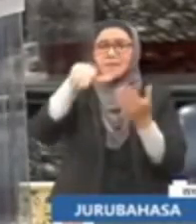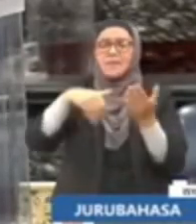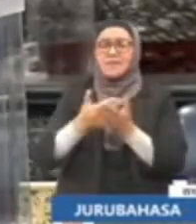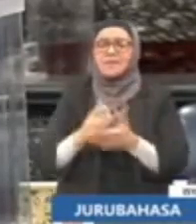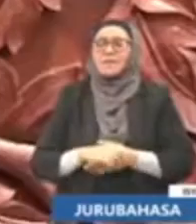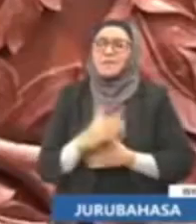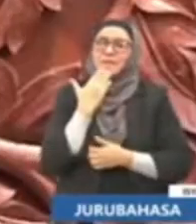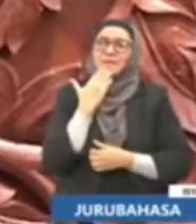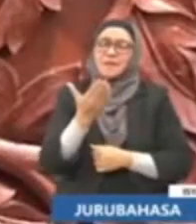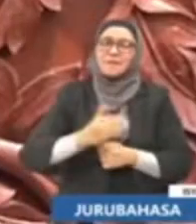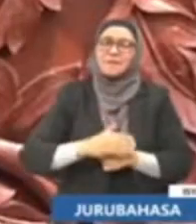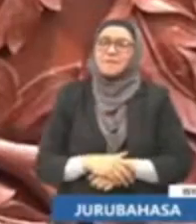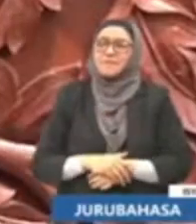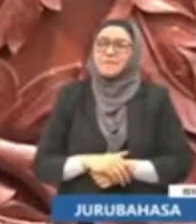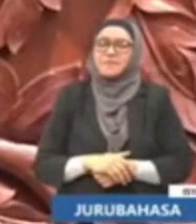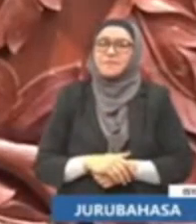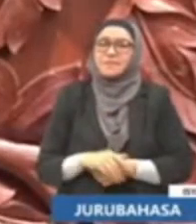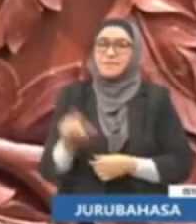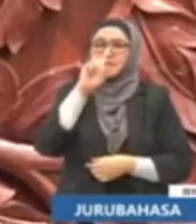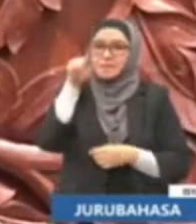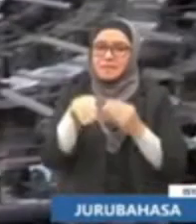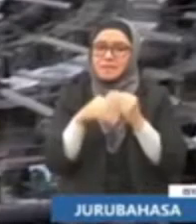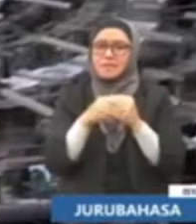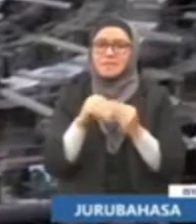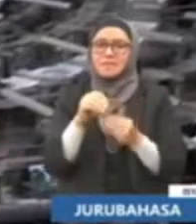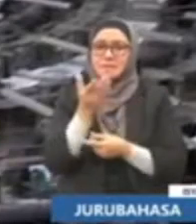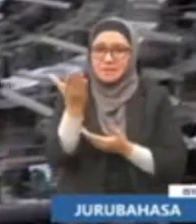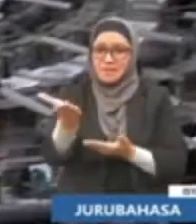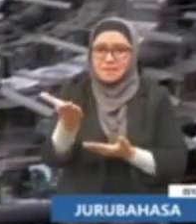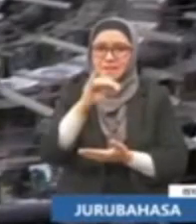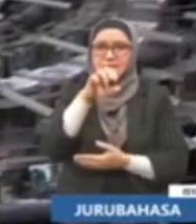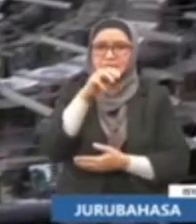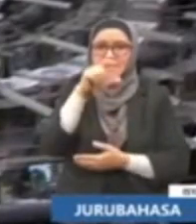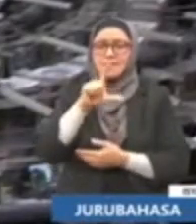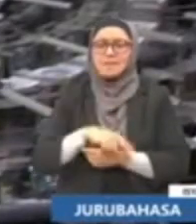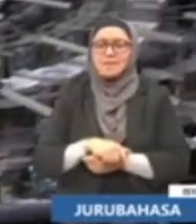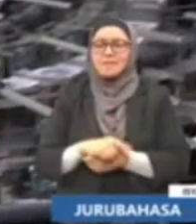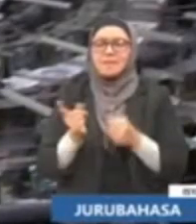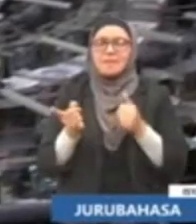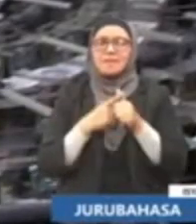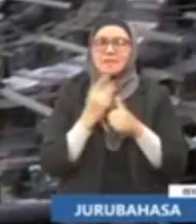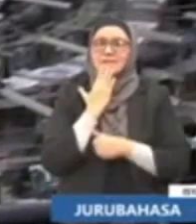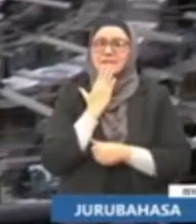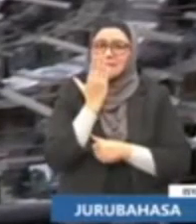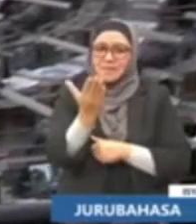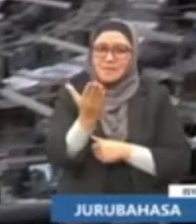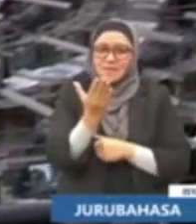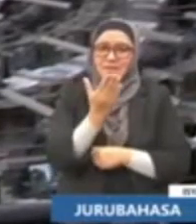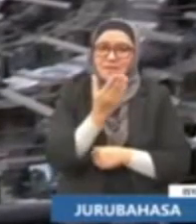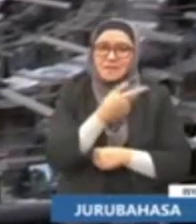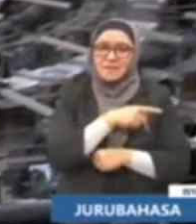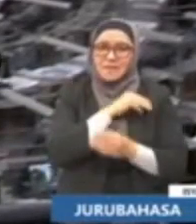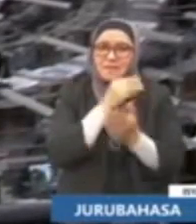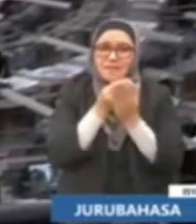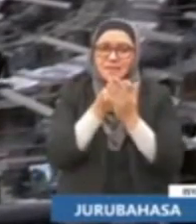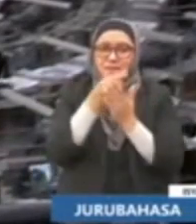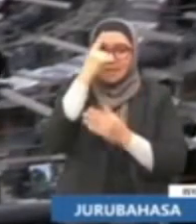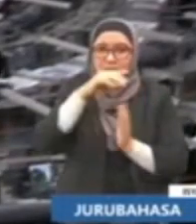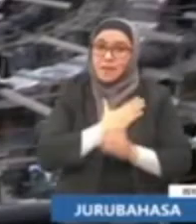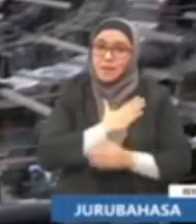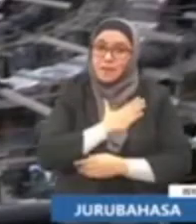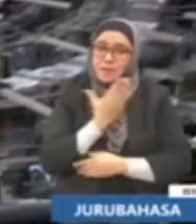nonsuicidal salah tamu-tamu jempol terlebih dahulu saya ucapkan terima kasih pada Kementerian atas komitmen yang telah